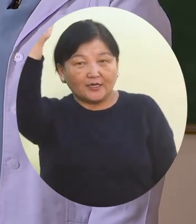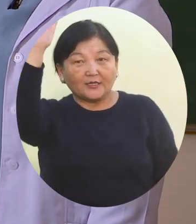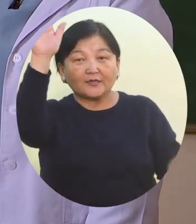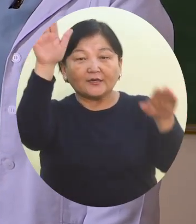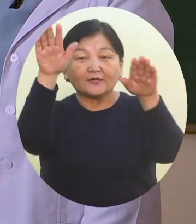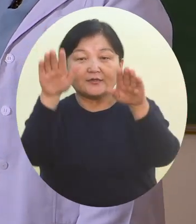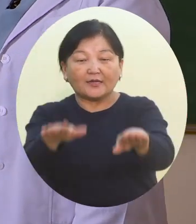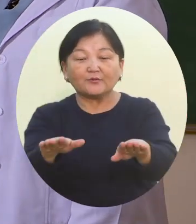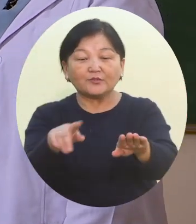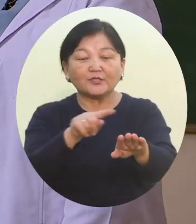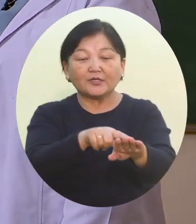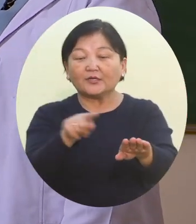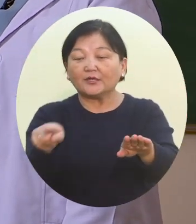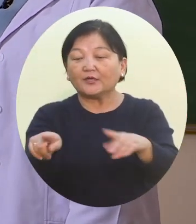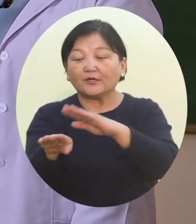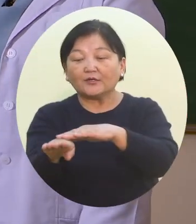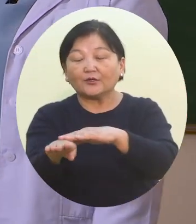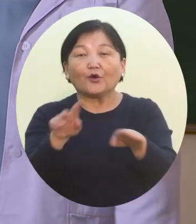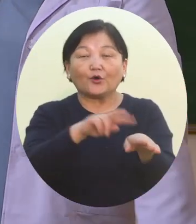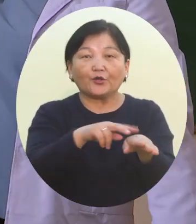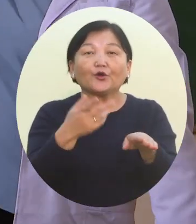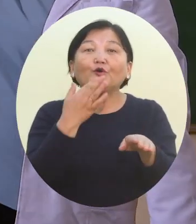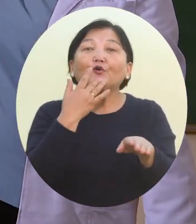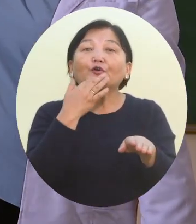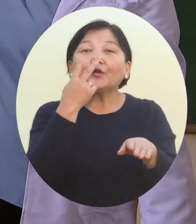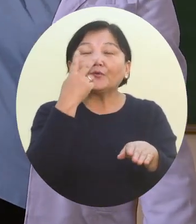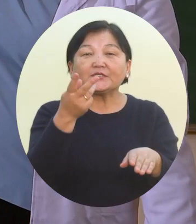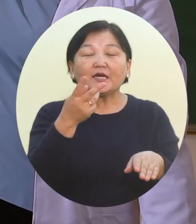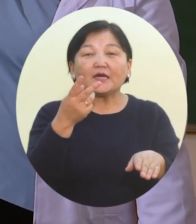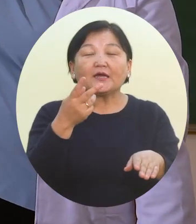шүү. За бүгдээрээ хийж үзье.